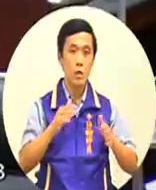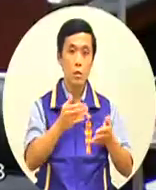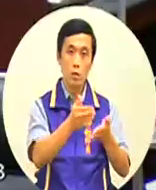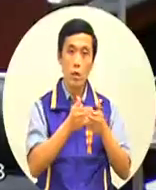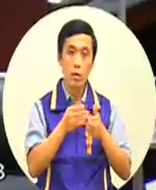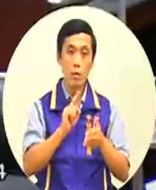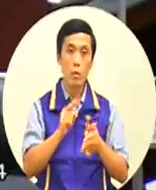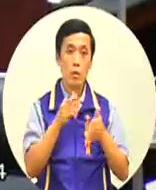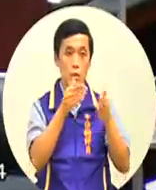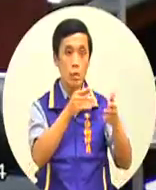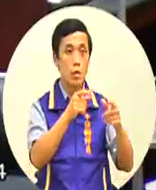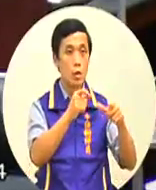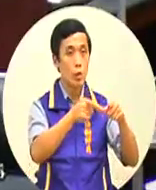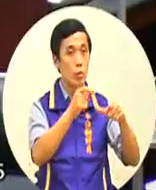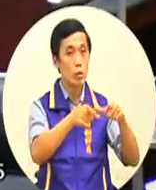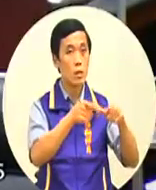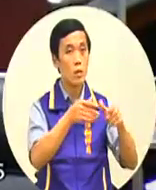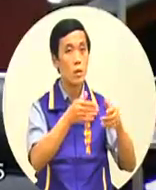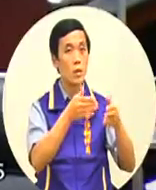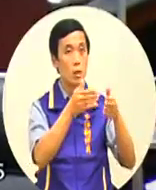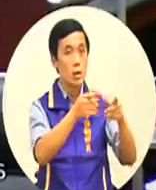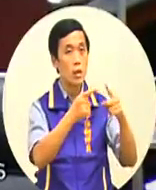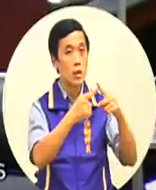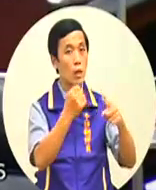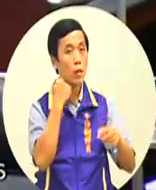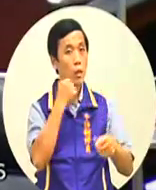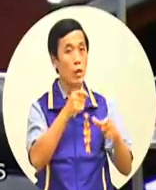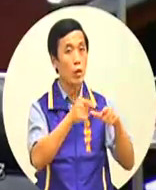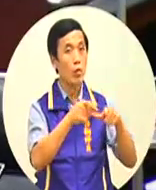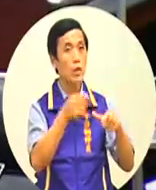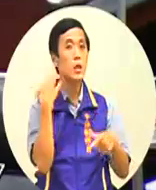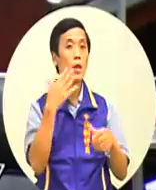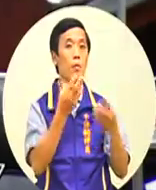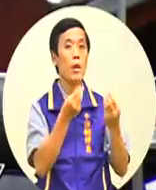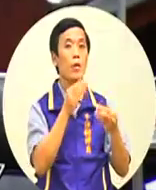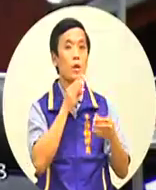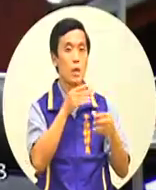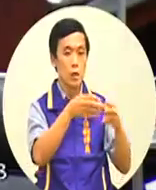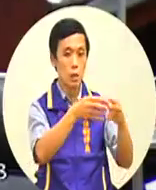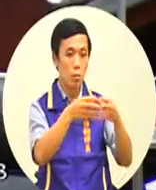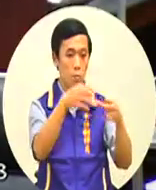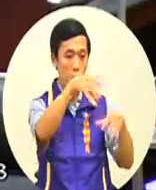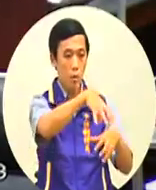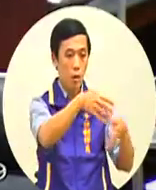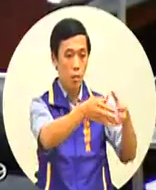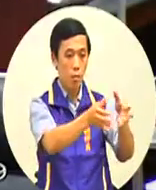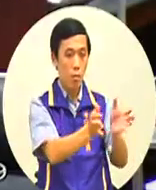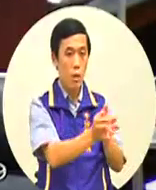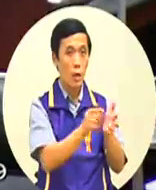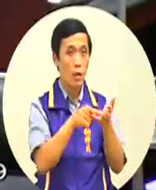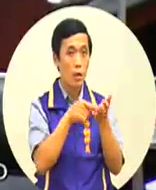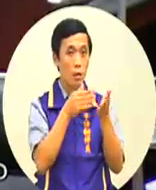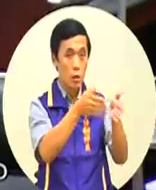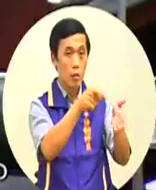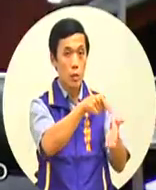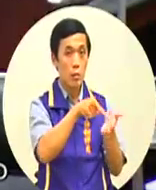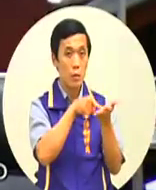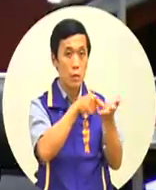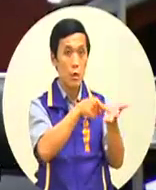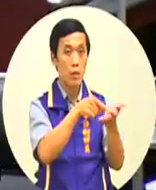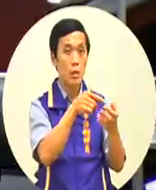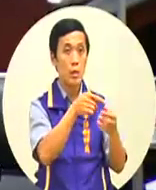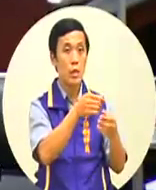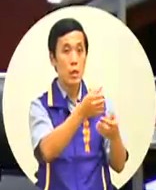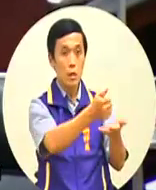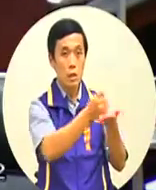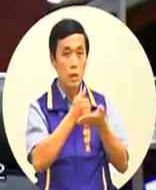间公司，伊咧就咪是人力公司，迄阵无那公司啦，就一个组织，我甲伊请，像一个自治会社小工，我甲伊请偌